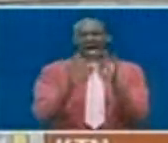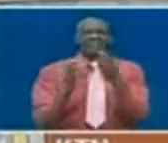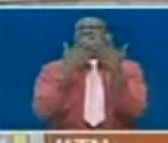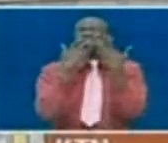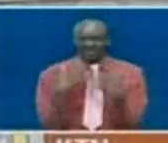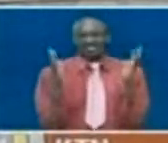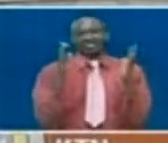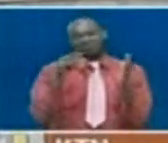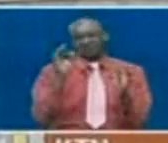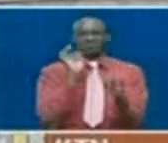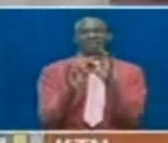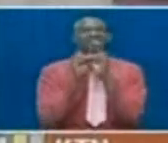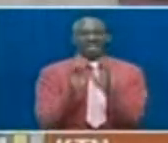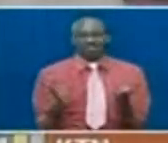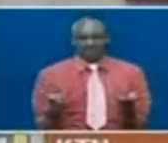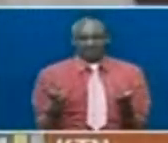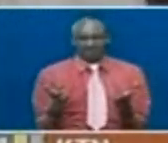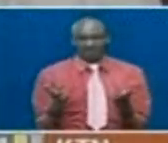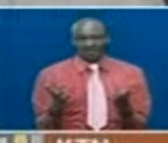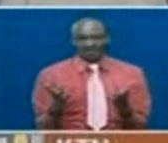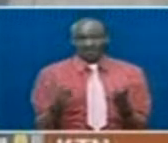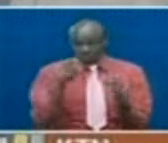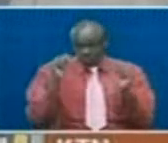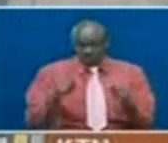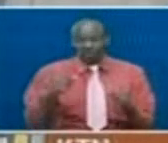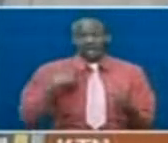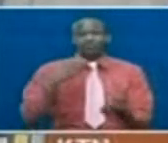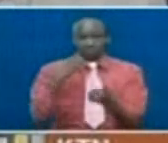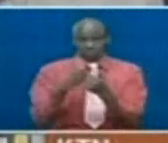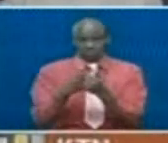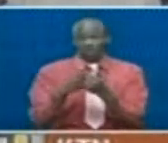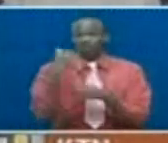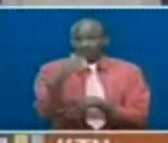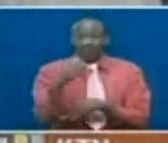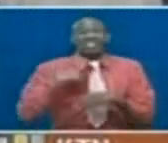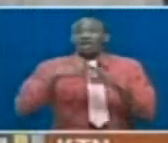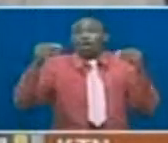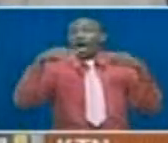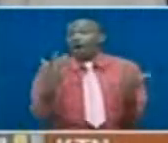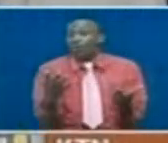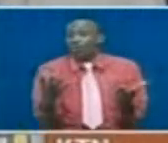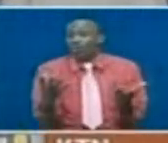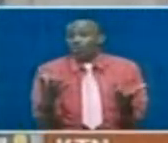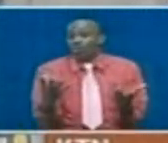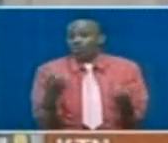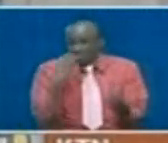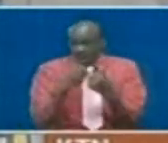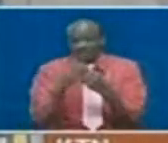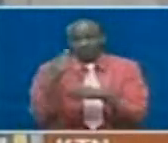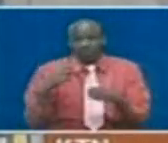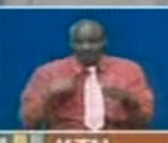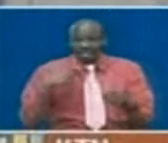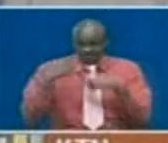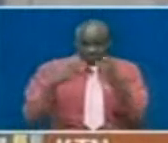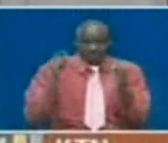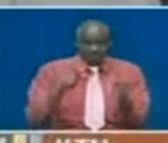highest degree. We can get building stones from quarries, but how long will that last? We develop quarries